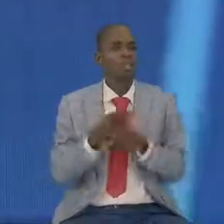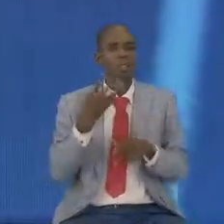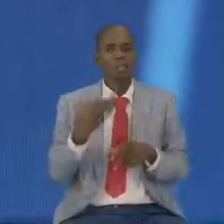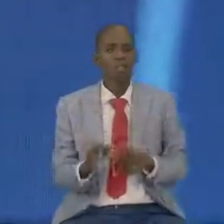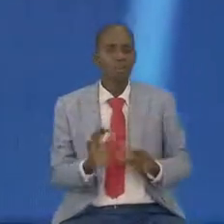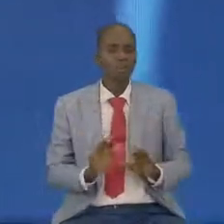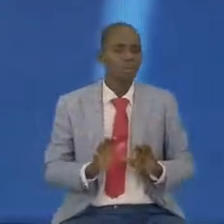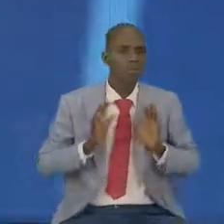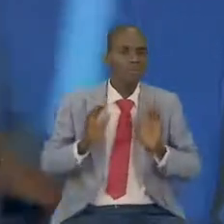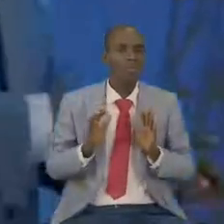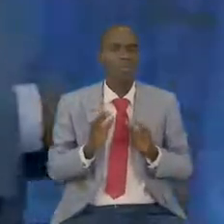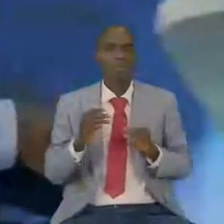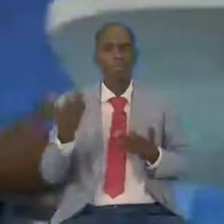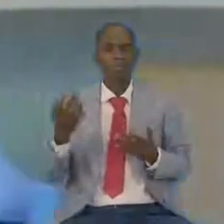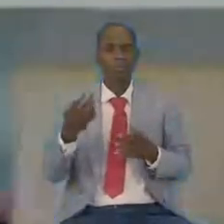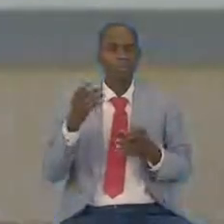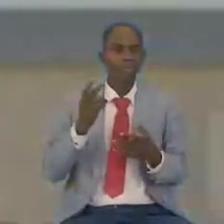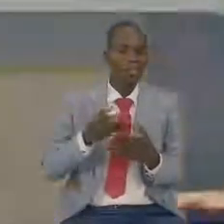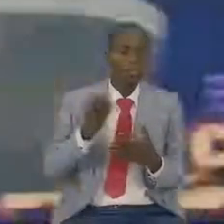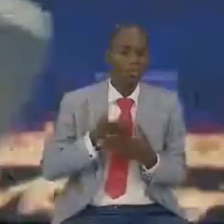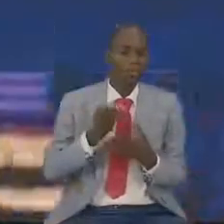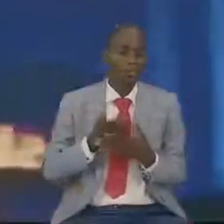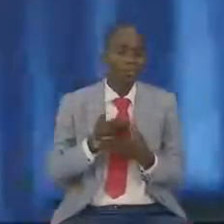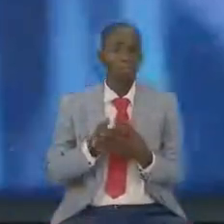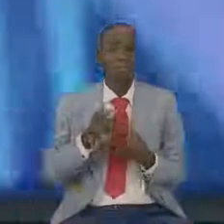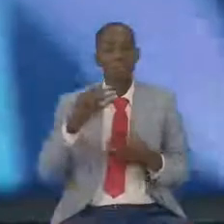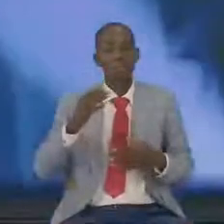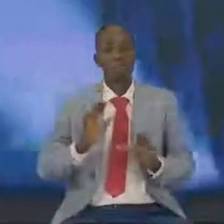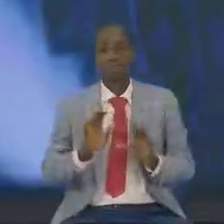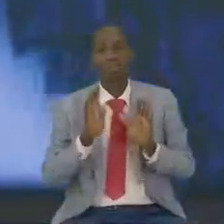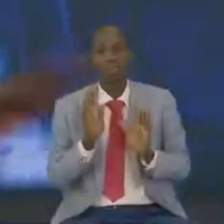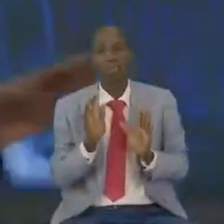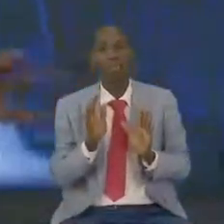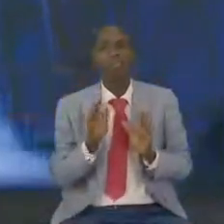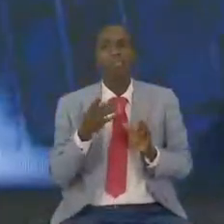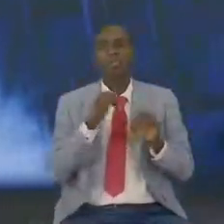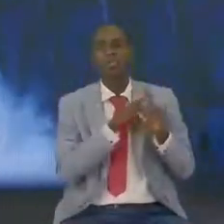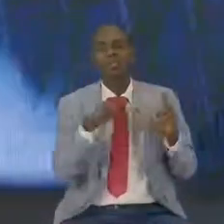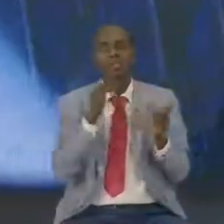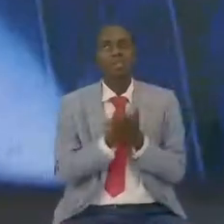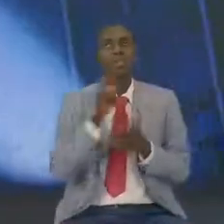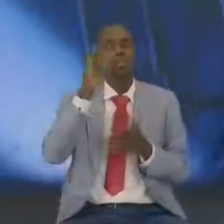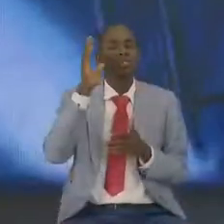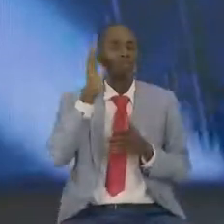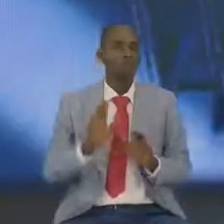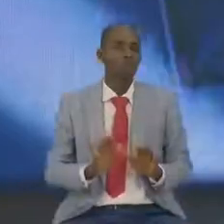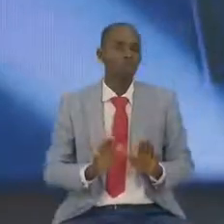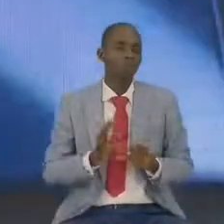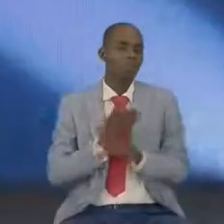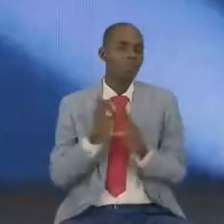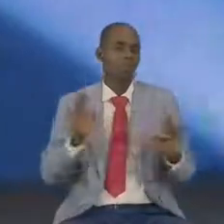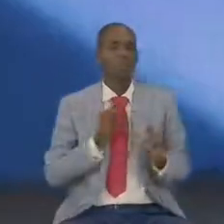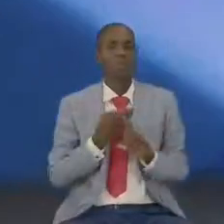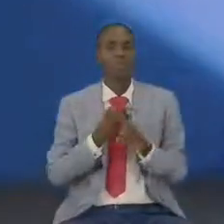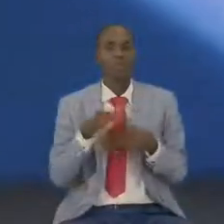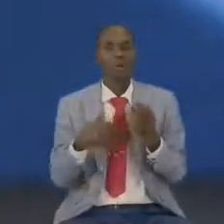crainte spirituelle, crainte physique, crainte nationale, le Seigneur dit qu'il va nous délivrer de toute crainte